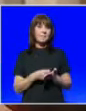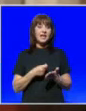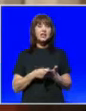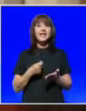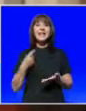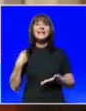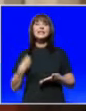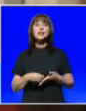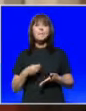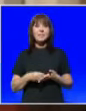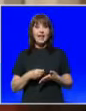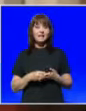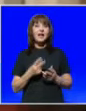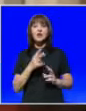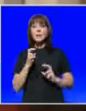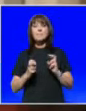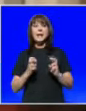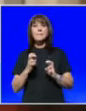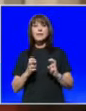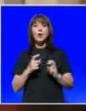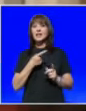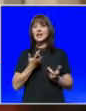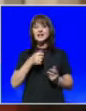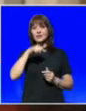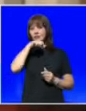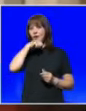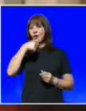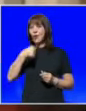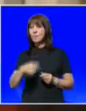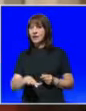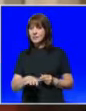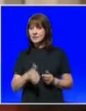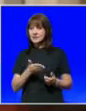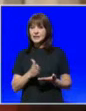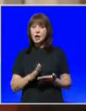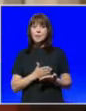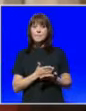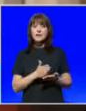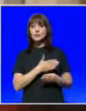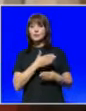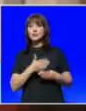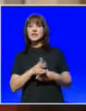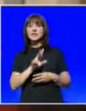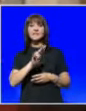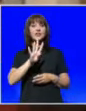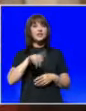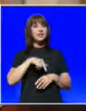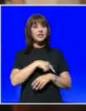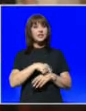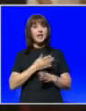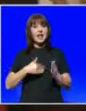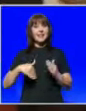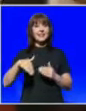за предприятия там, където е компромиса настанал между последните 24 часа, над